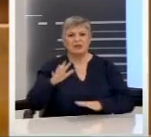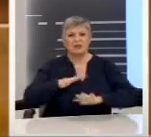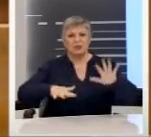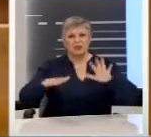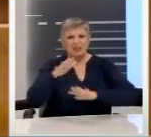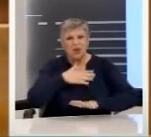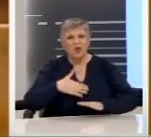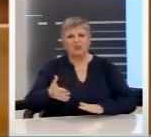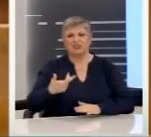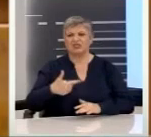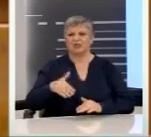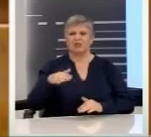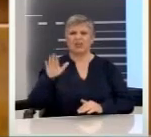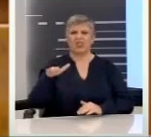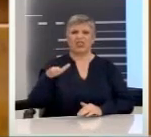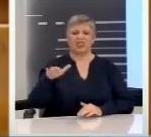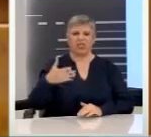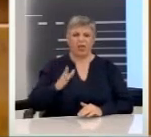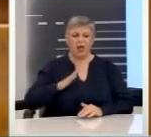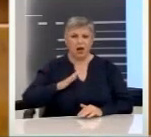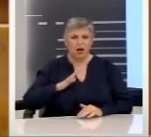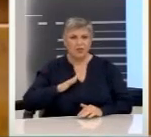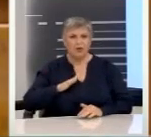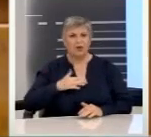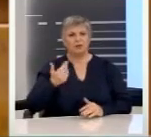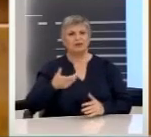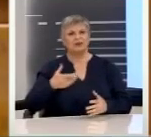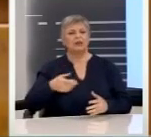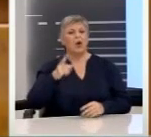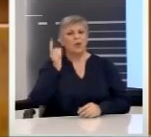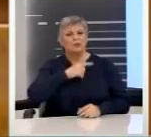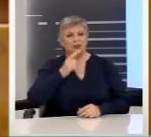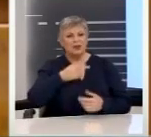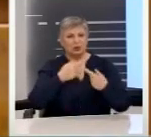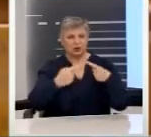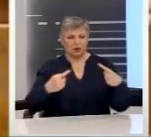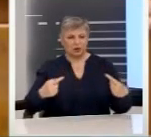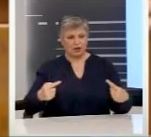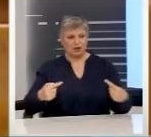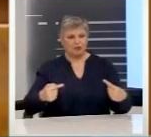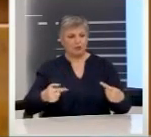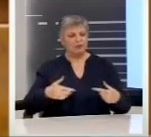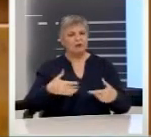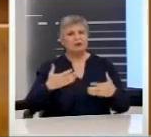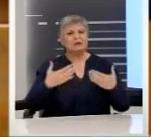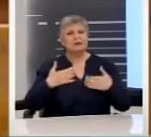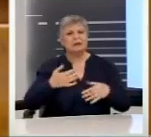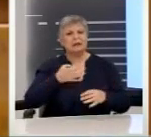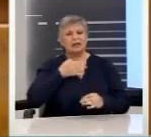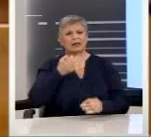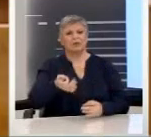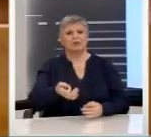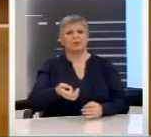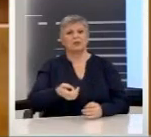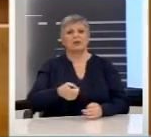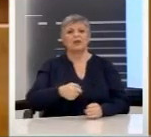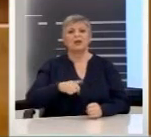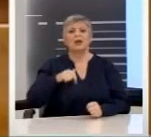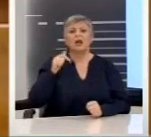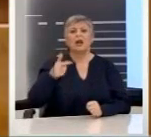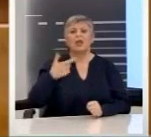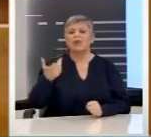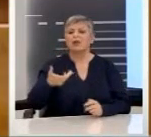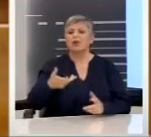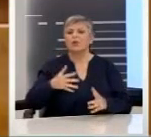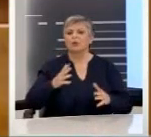είπε. Δηλαδή θέλει να μας πει ότι ο Καμένος ή οποιοδήποτε άλλος κάνει κάτι το οποίο δεν το θεωρεί